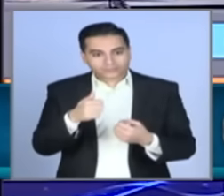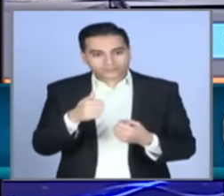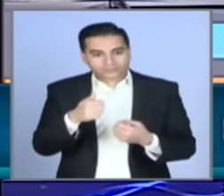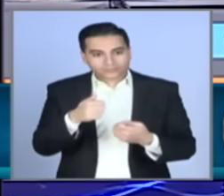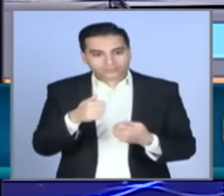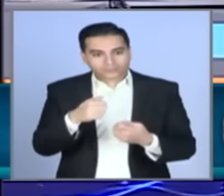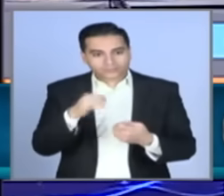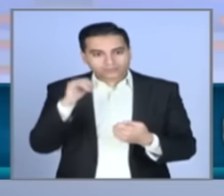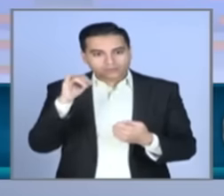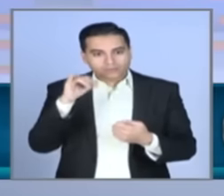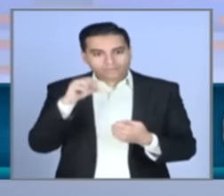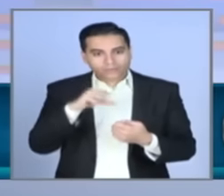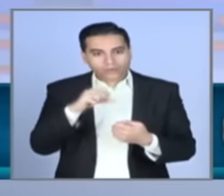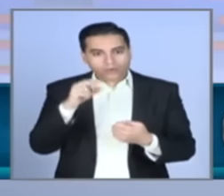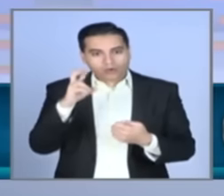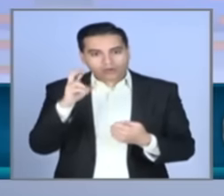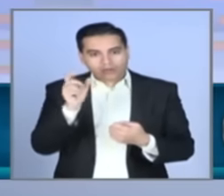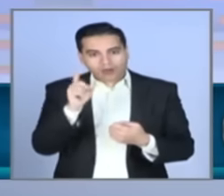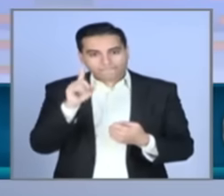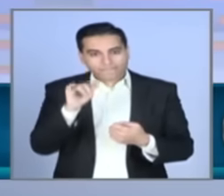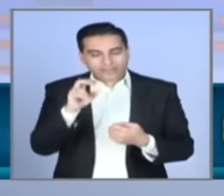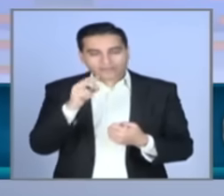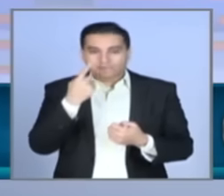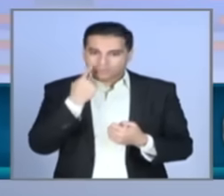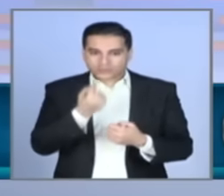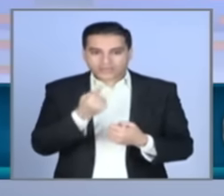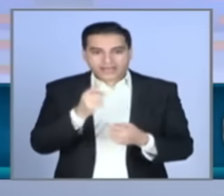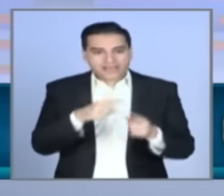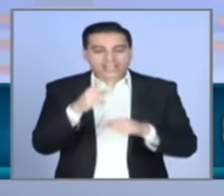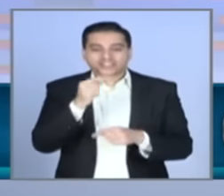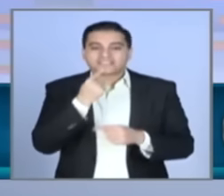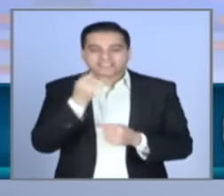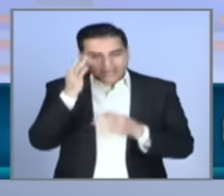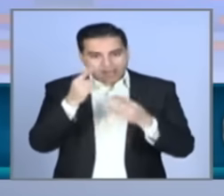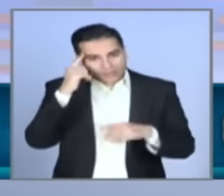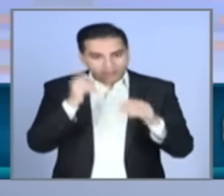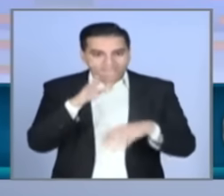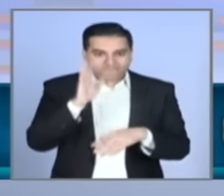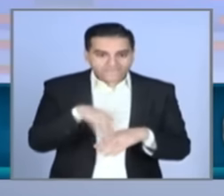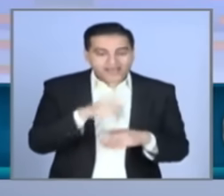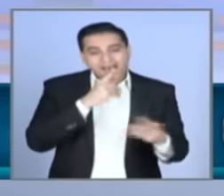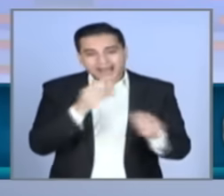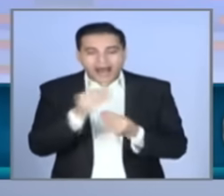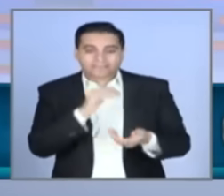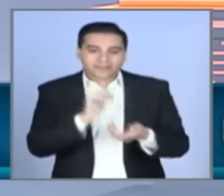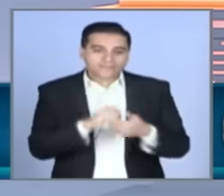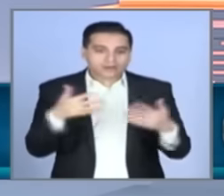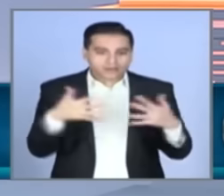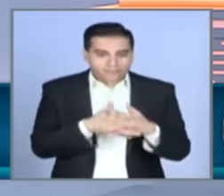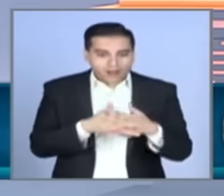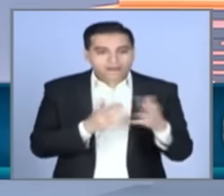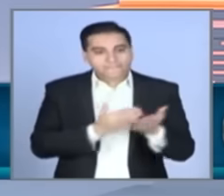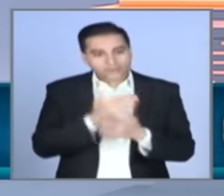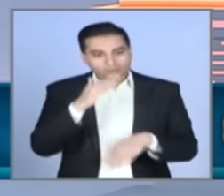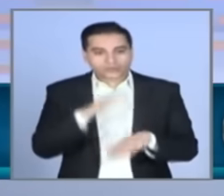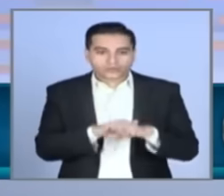أيوة عارفاها. موزمبيق؟ بصي، أنتوا ليكوا 20 ثانية. أنت متلخبطة. أيوة. طب ما تتكلموا مع بعض الأول، مستعجلة